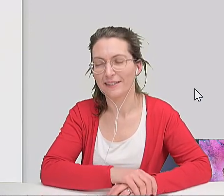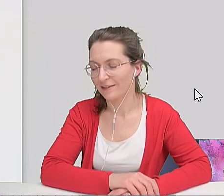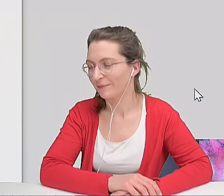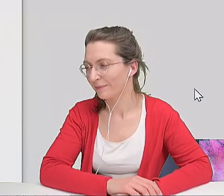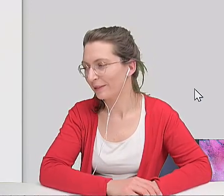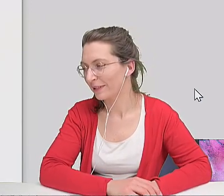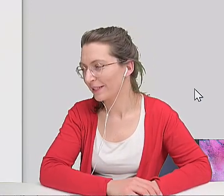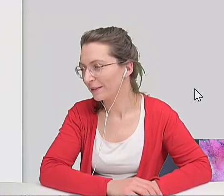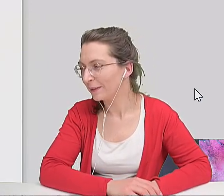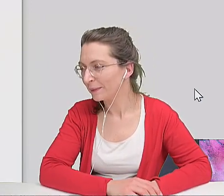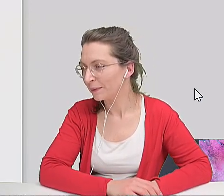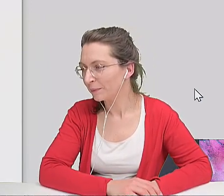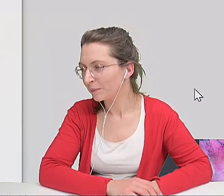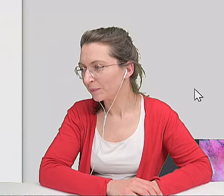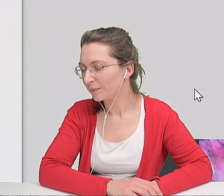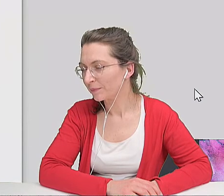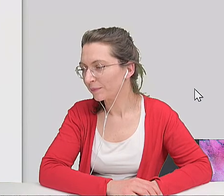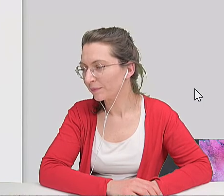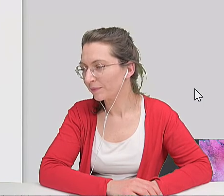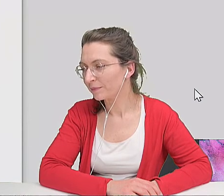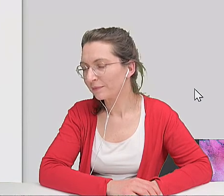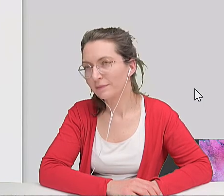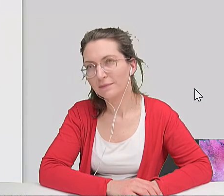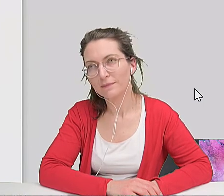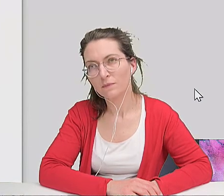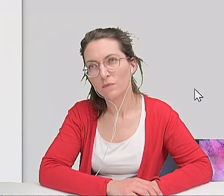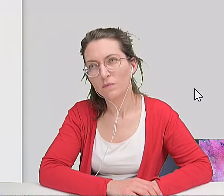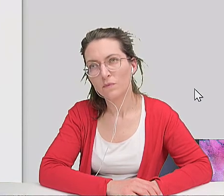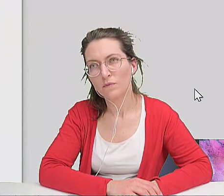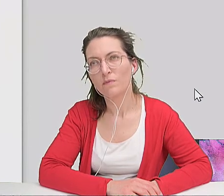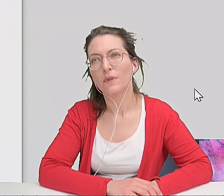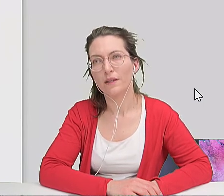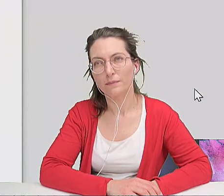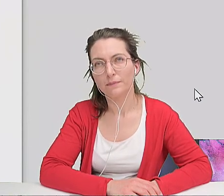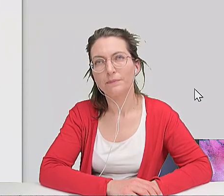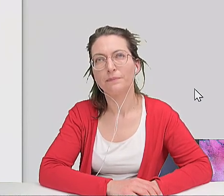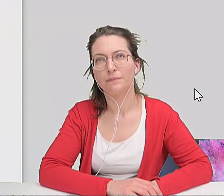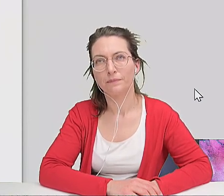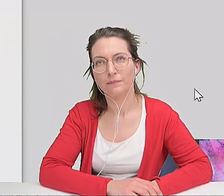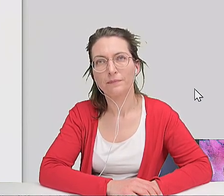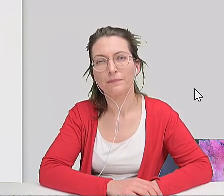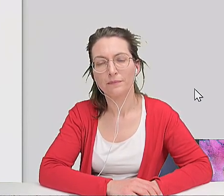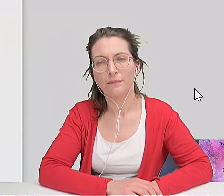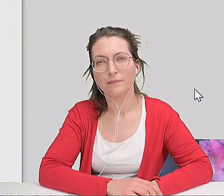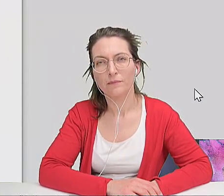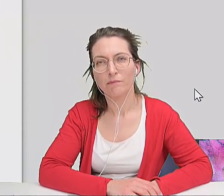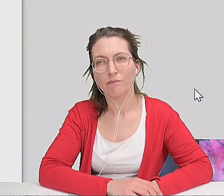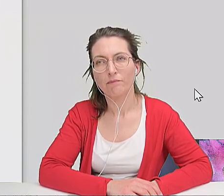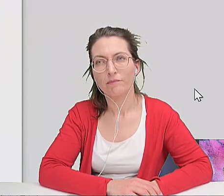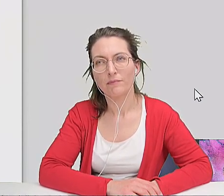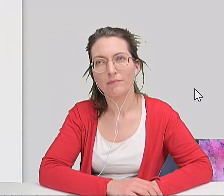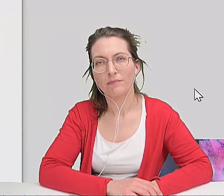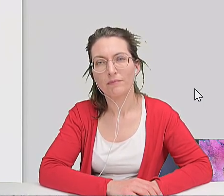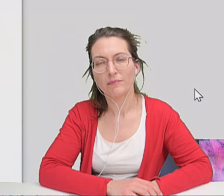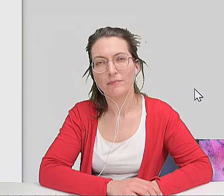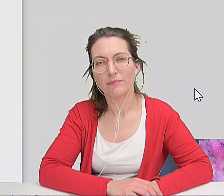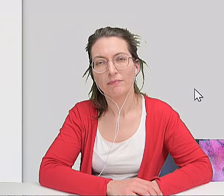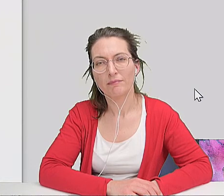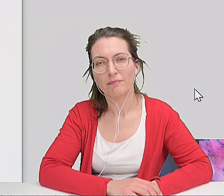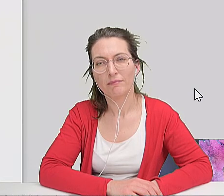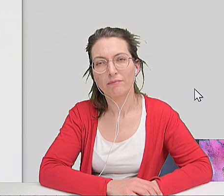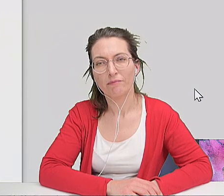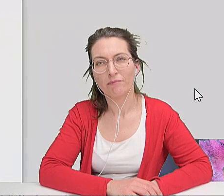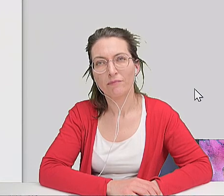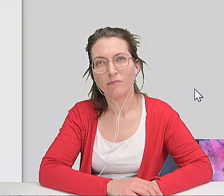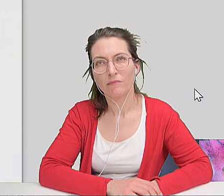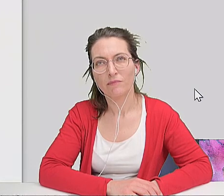wieder ansetzen. Ja, und dann noch vielleicht auch ein Lehrer kann sich hier registrieren. Ja. Übrigens, und